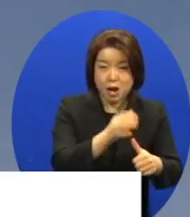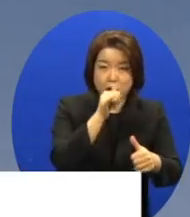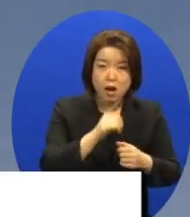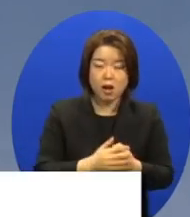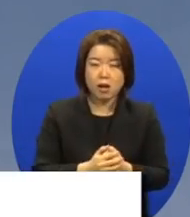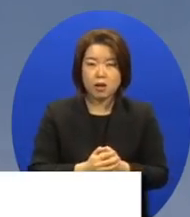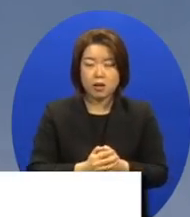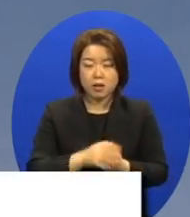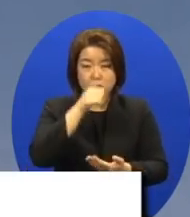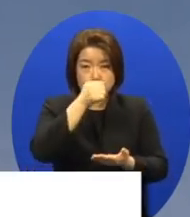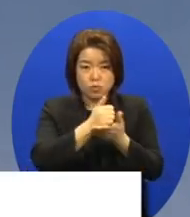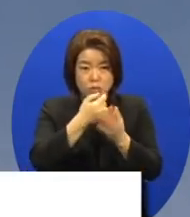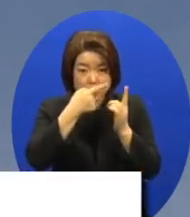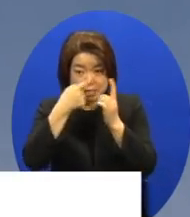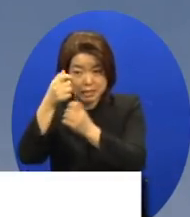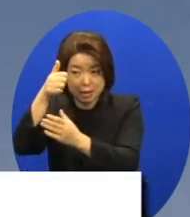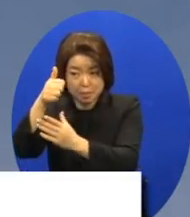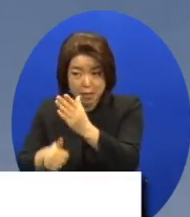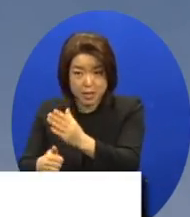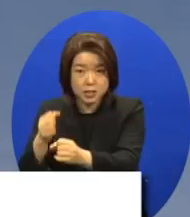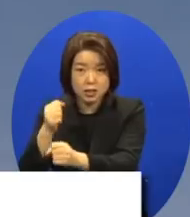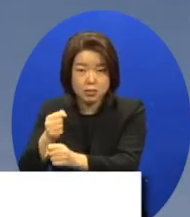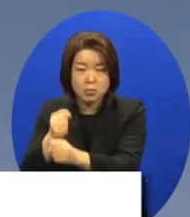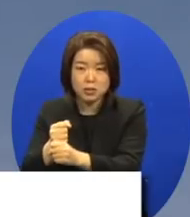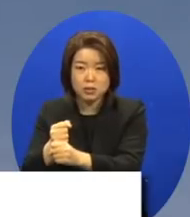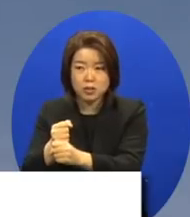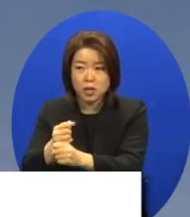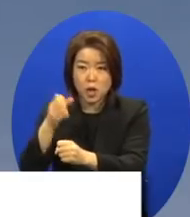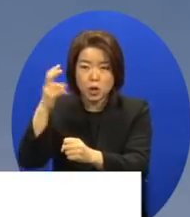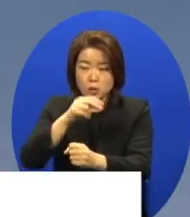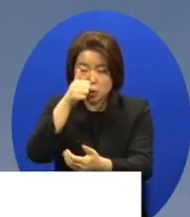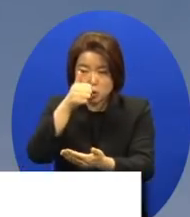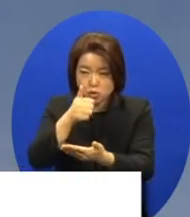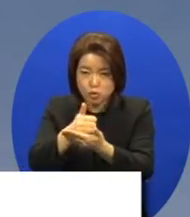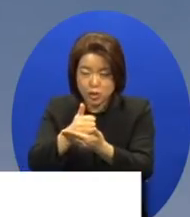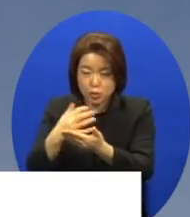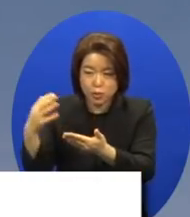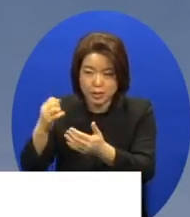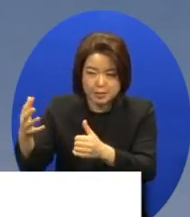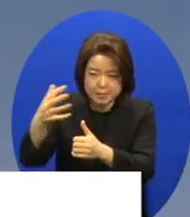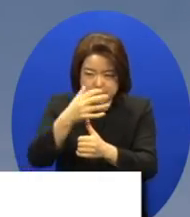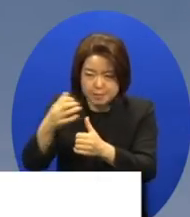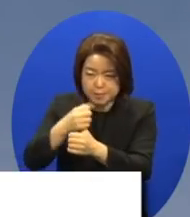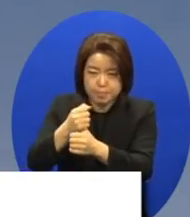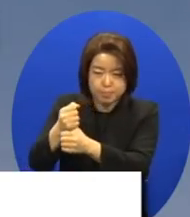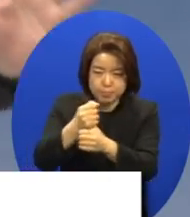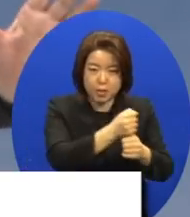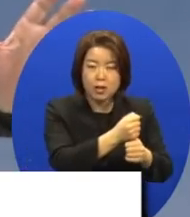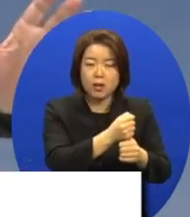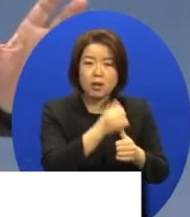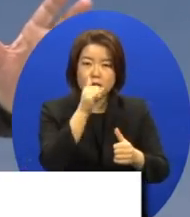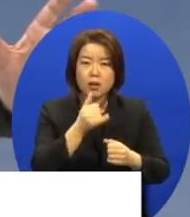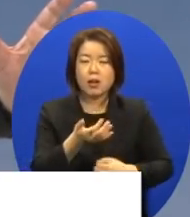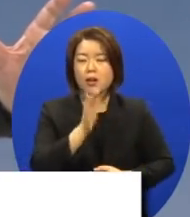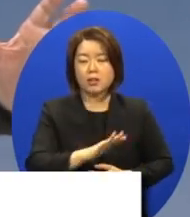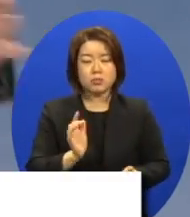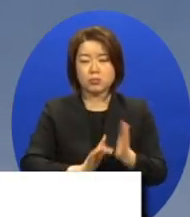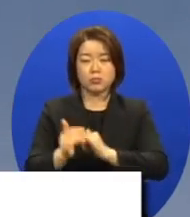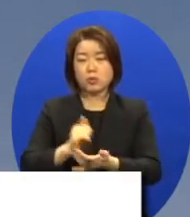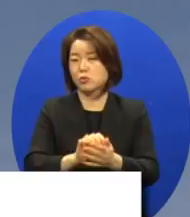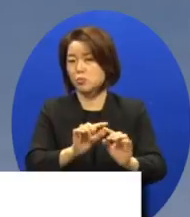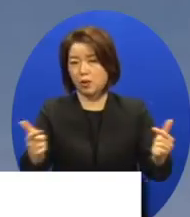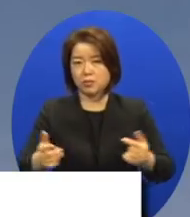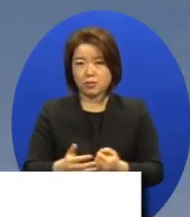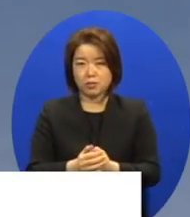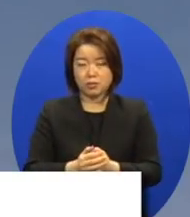죄의 유혹에 빠지게 해서 그리고는 죄로 인하여 우리를 사로 잡아 버립니다 예수님은 그렇지 않습니다